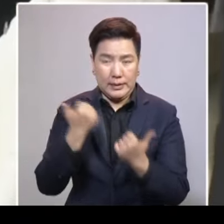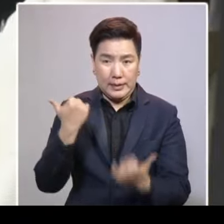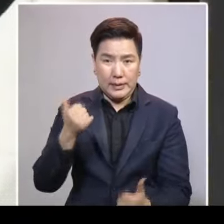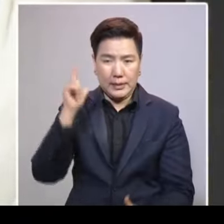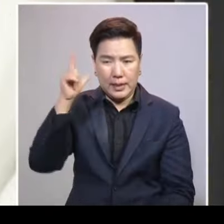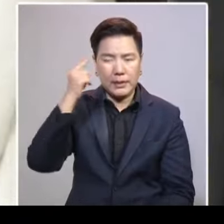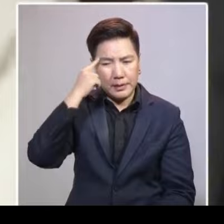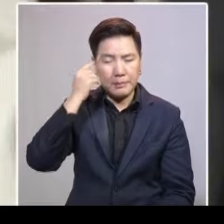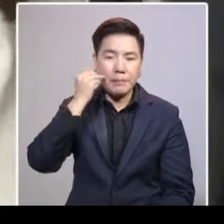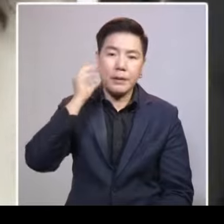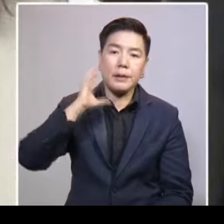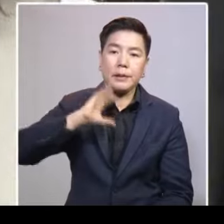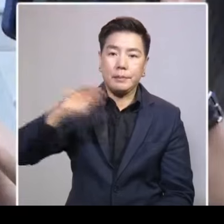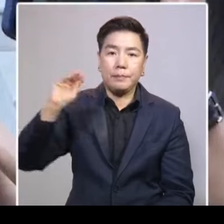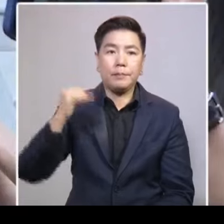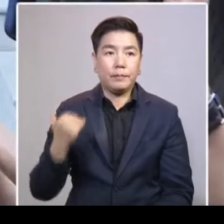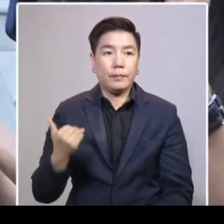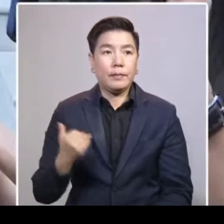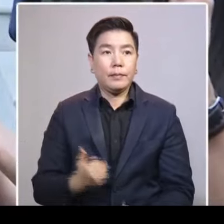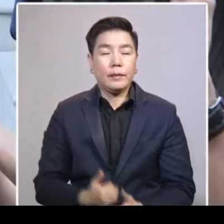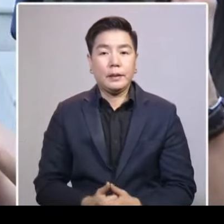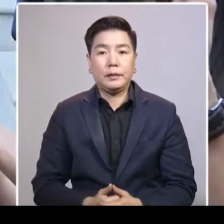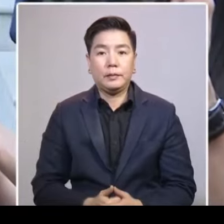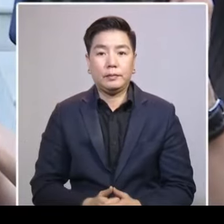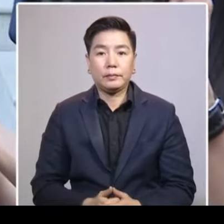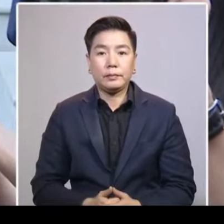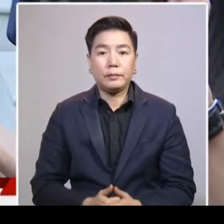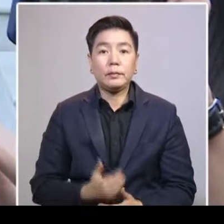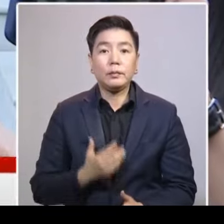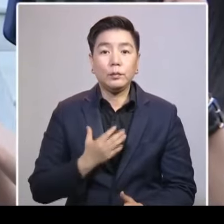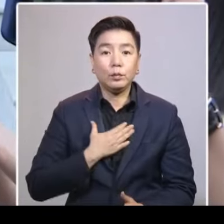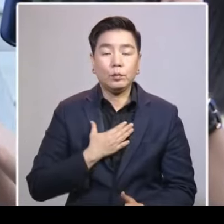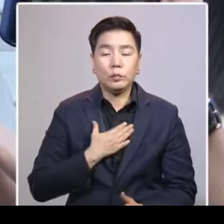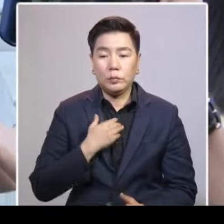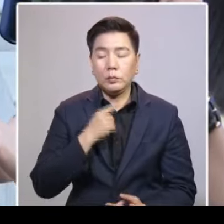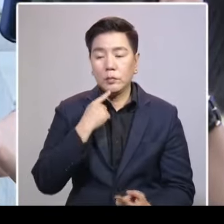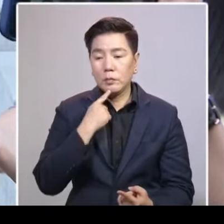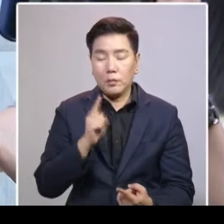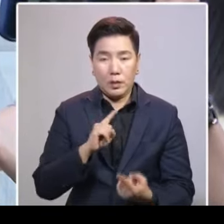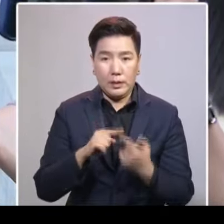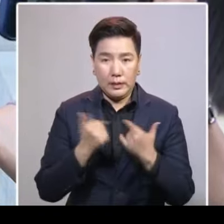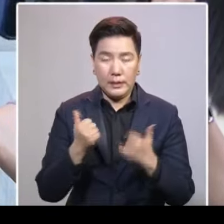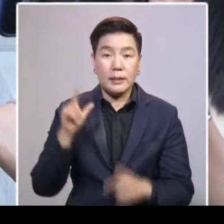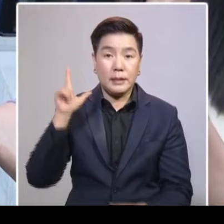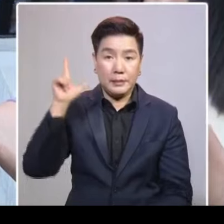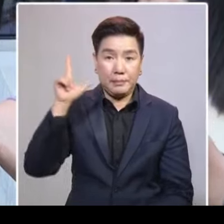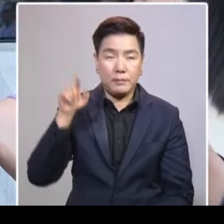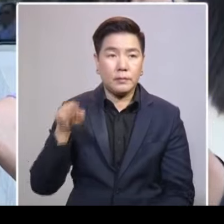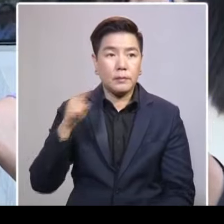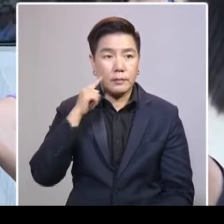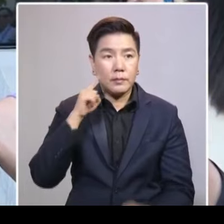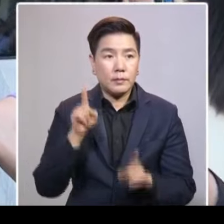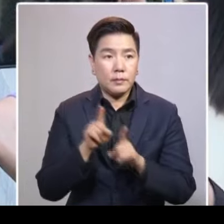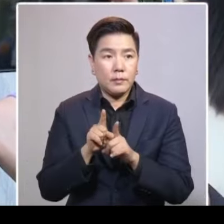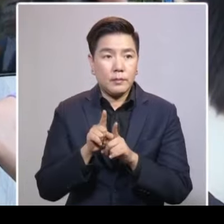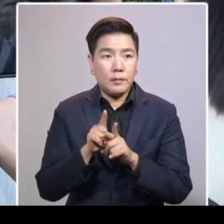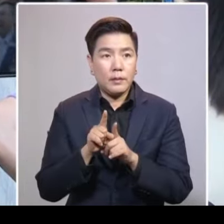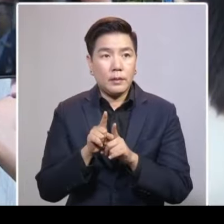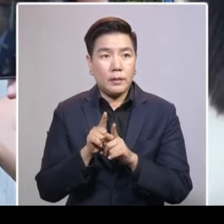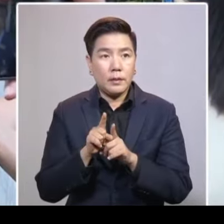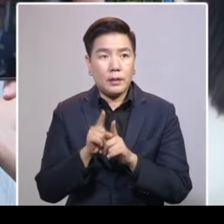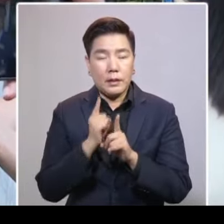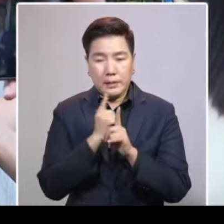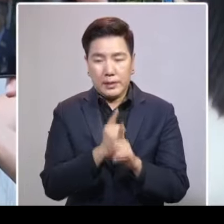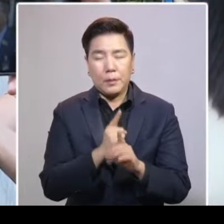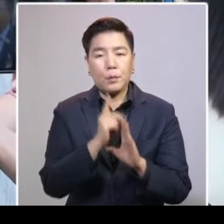จะได้กลับบ้าน นะครับผมยังยึดมั่นว่าท่านทักษิณเนี่ยยึดมั่นในหลักนิ